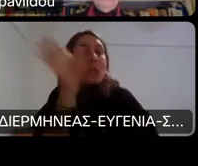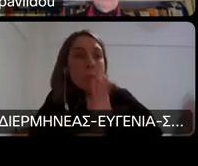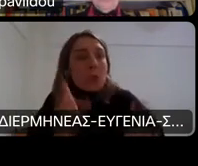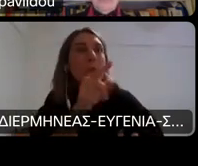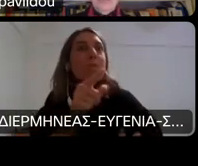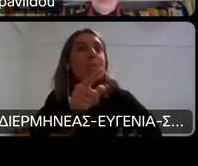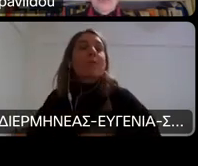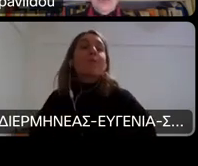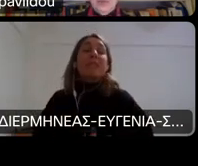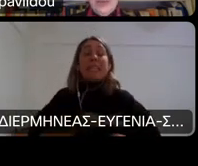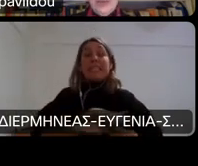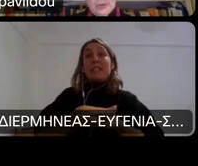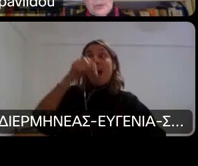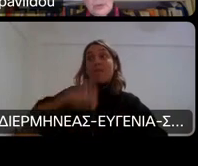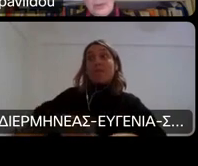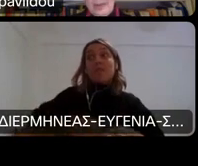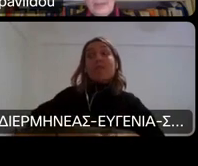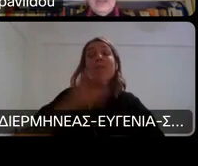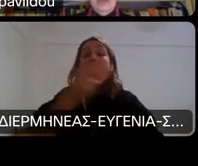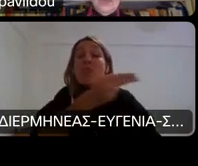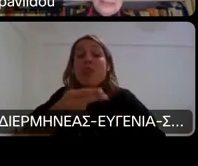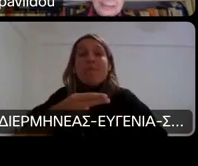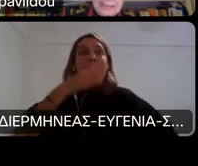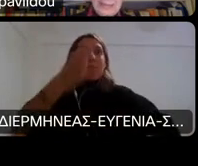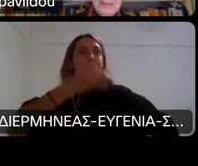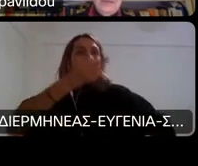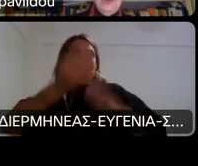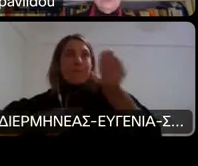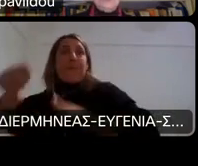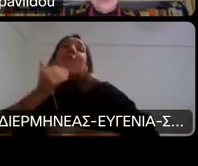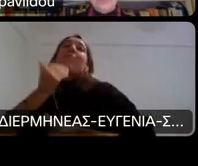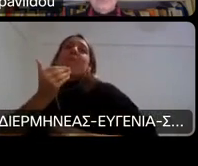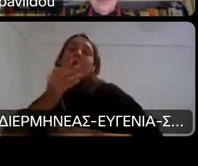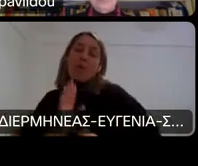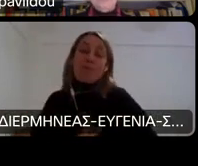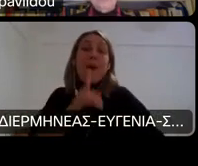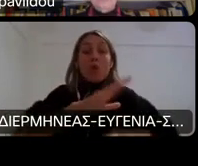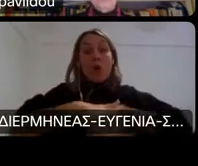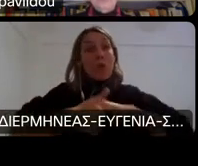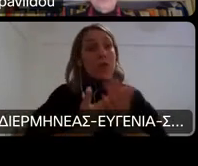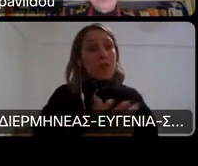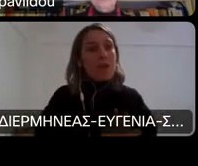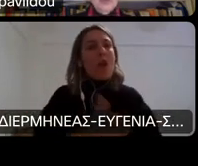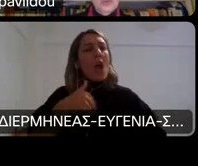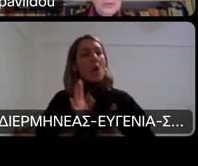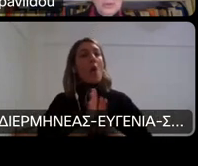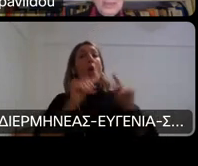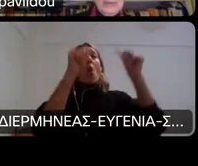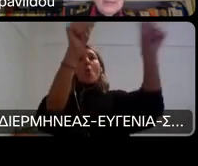να επεκταθώ περισσότερο πάνω σε αυτό το θέμα, που είναι εξαιρετικά ενδιαφέρον. Σας παραπέμπω σε μια δημοσίευσή μου